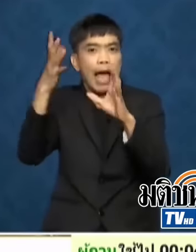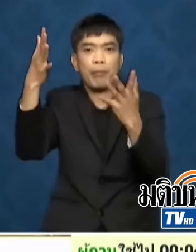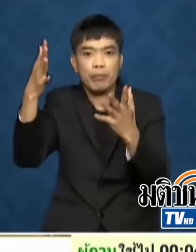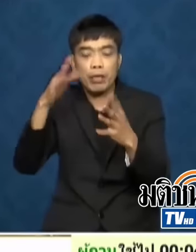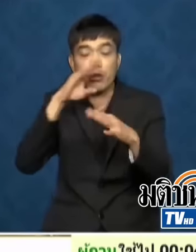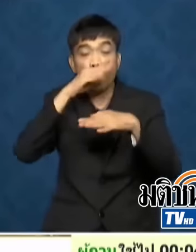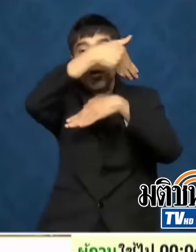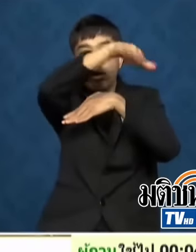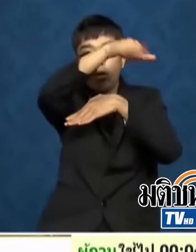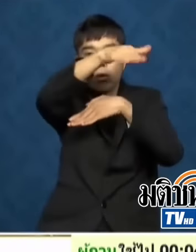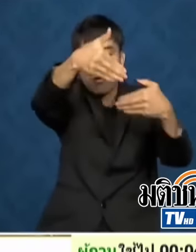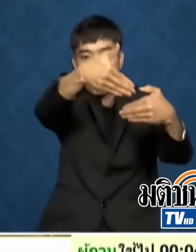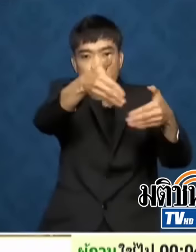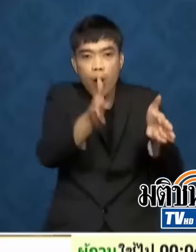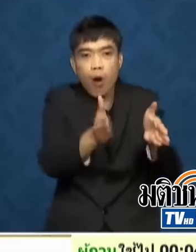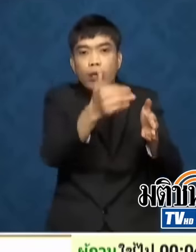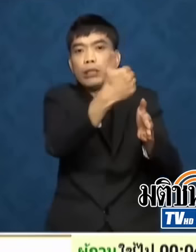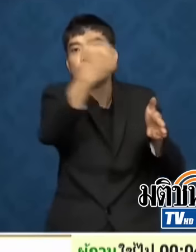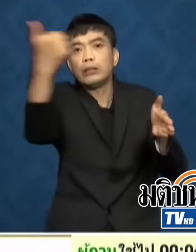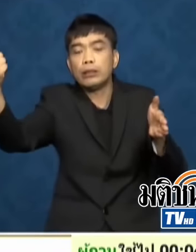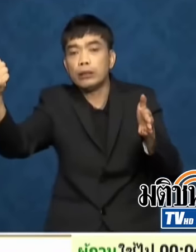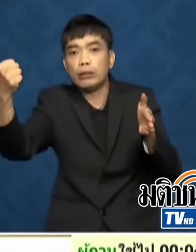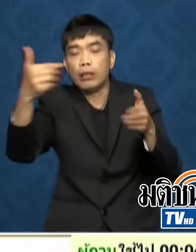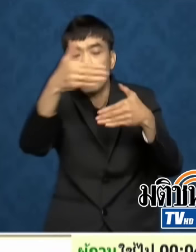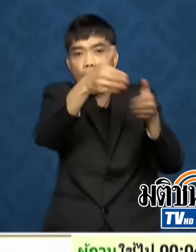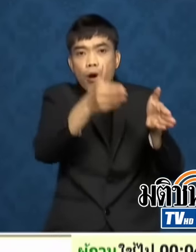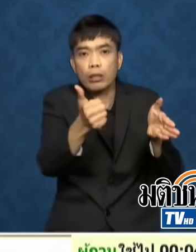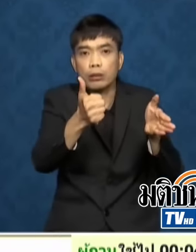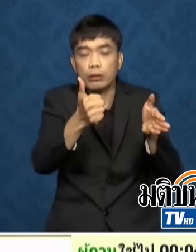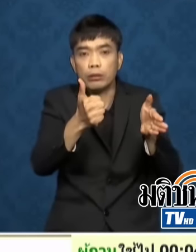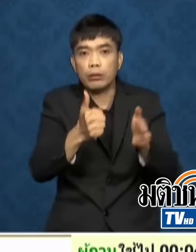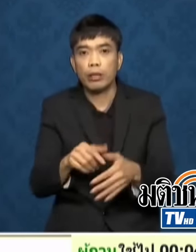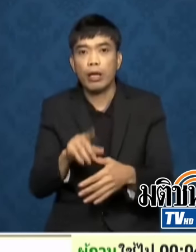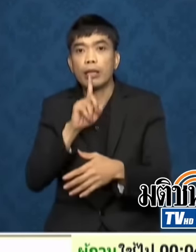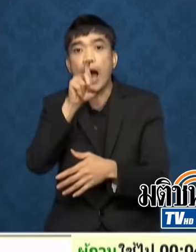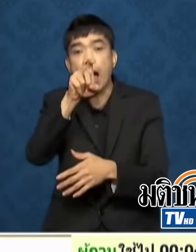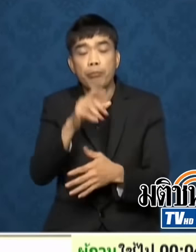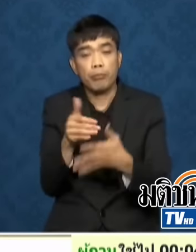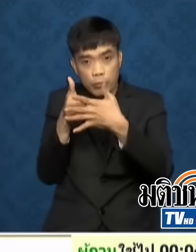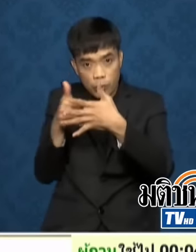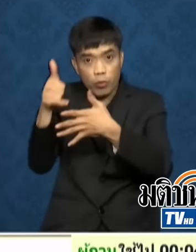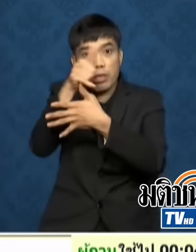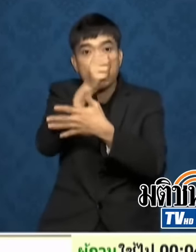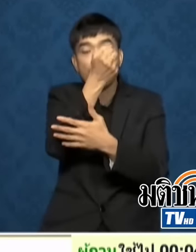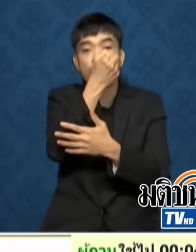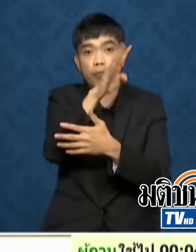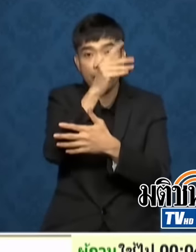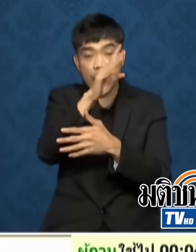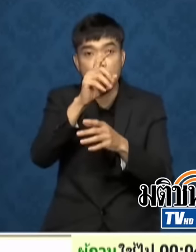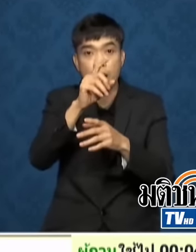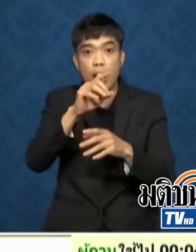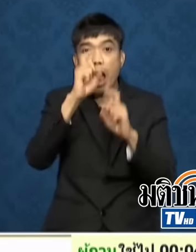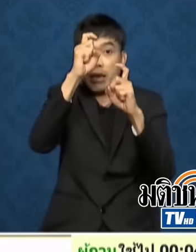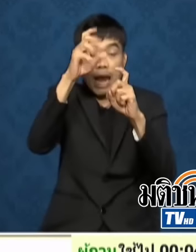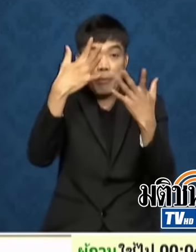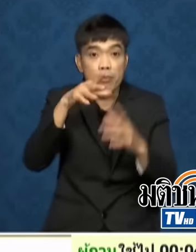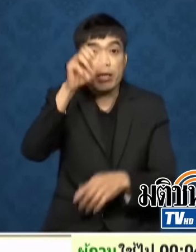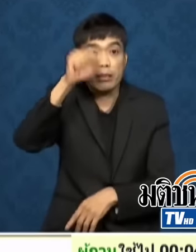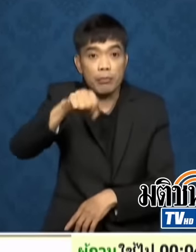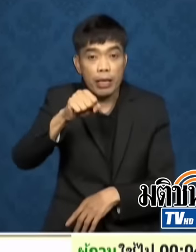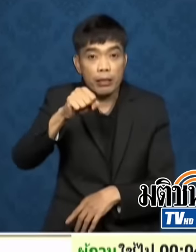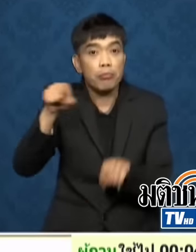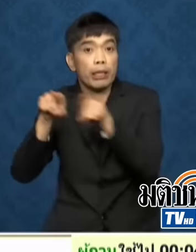ห้องอื่นมันปลอดภัยน้อยกว่าห้องชั้น14อย่างไรถัดไปครับคำถามที่2ในการ